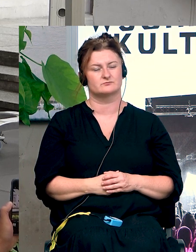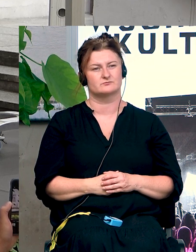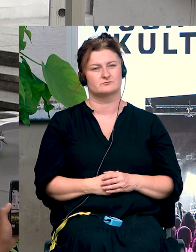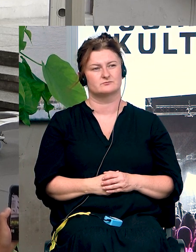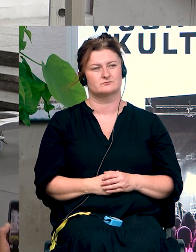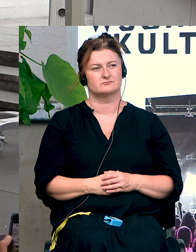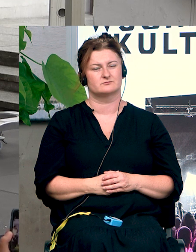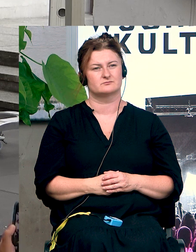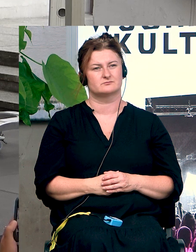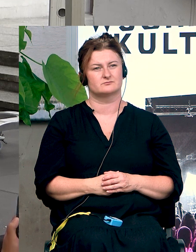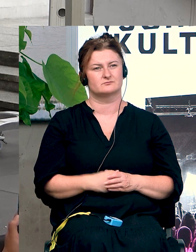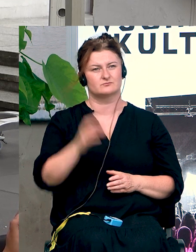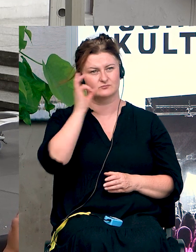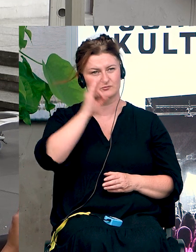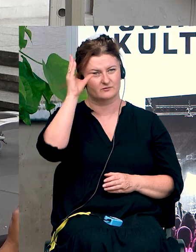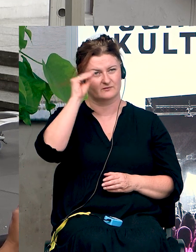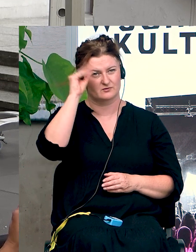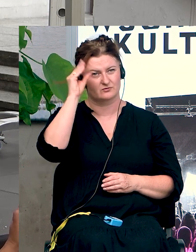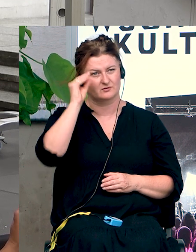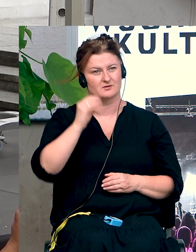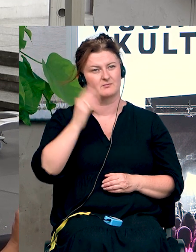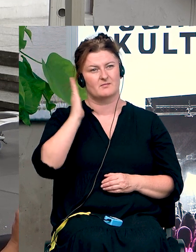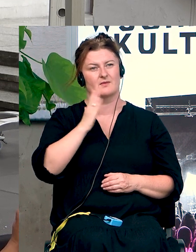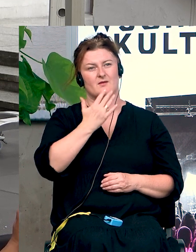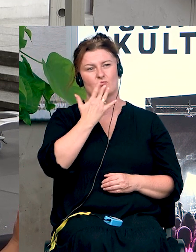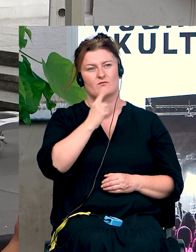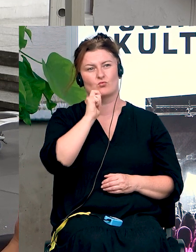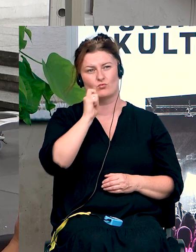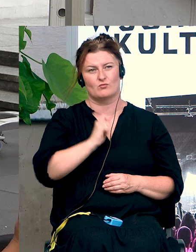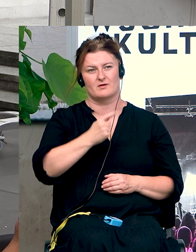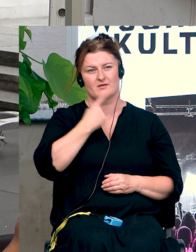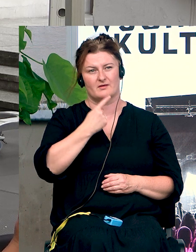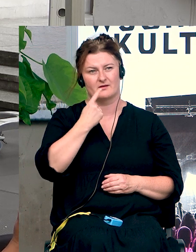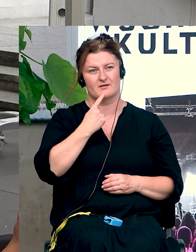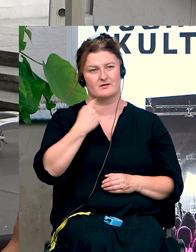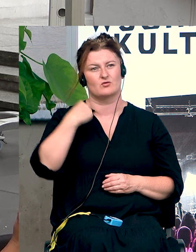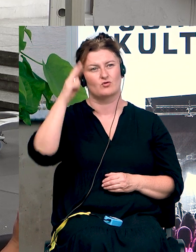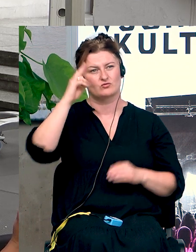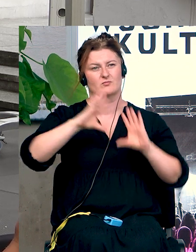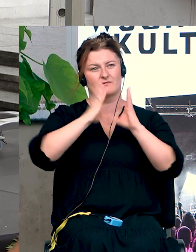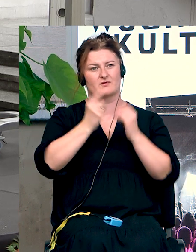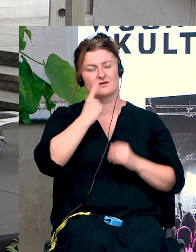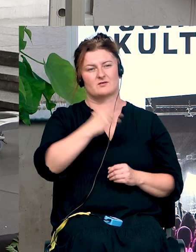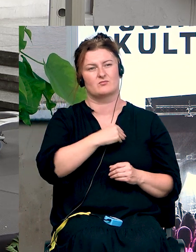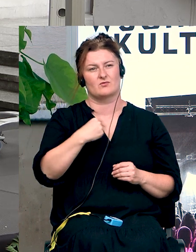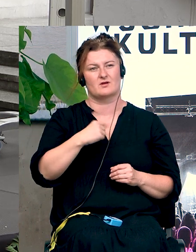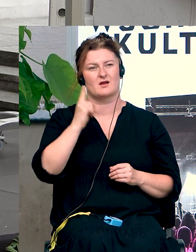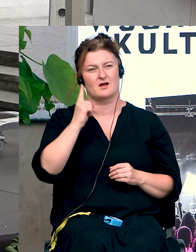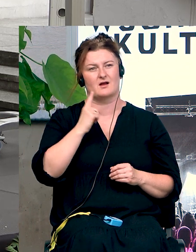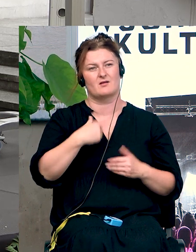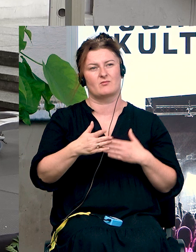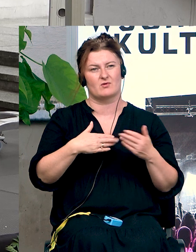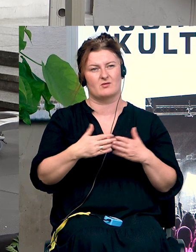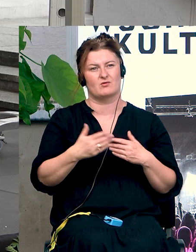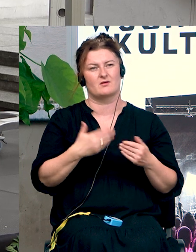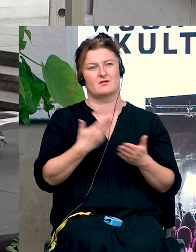Niestety nie... Добрий вечір. Я буду розмовляти українською мовою. Я розумію все польською, але говорю дуже погано. Тому для тих, хто